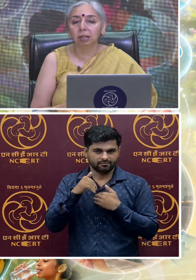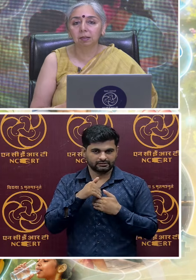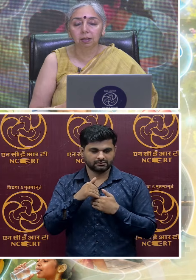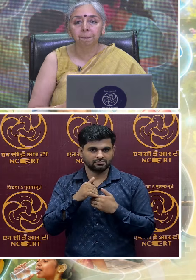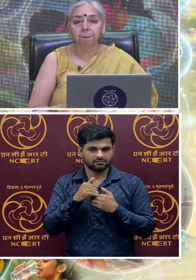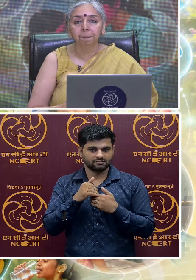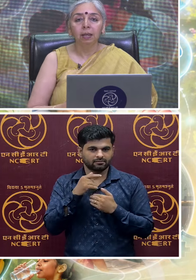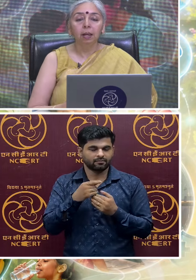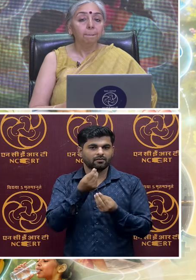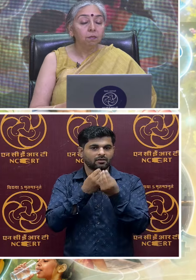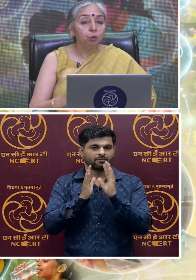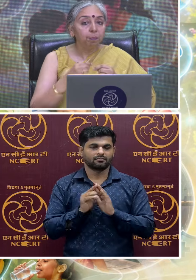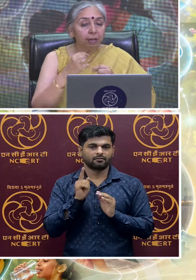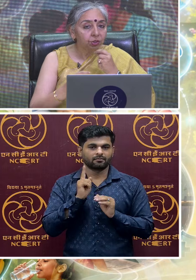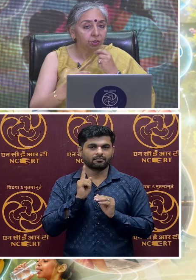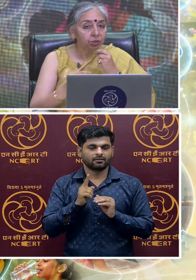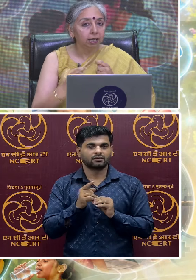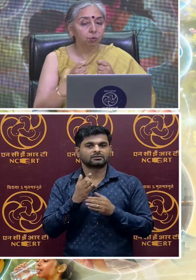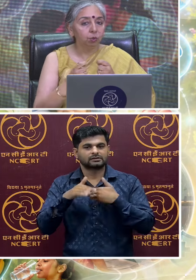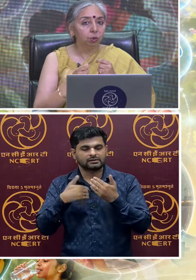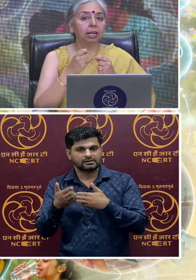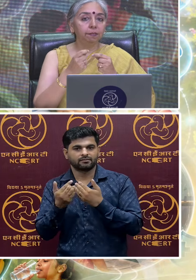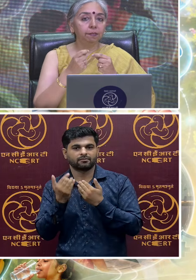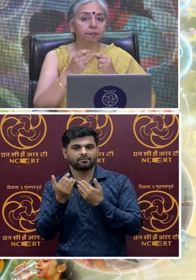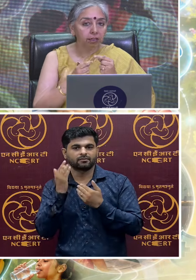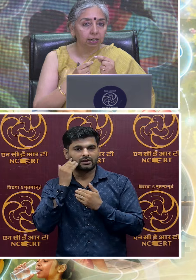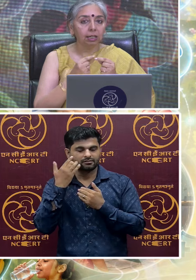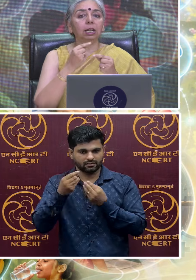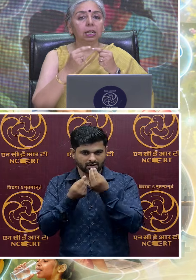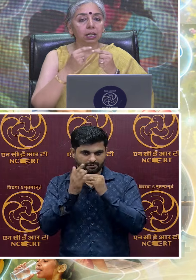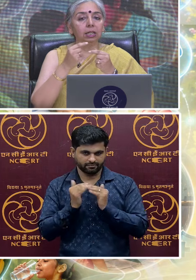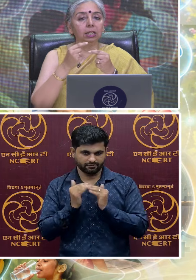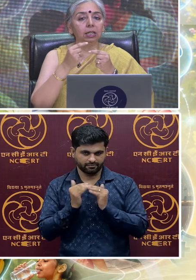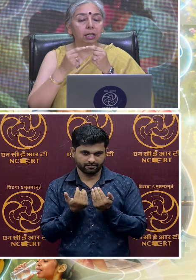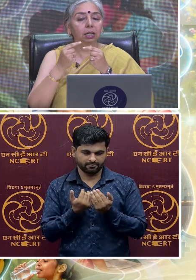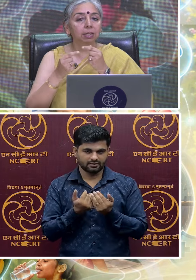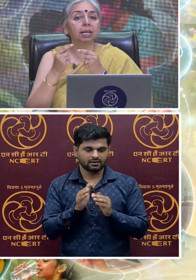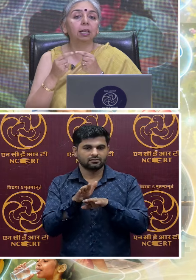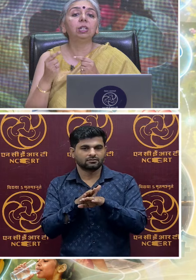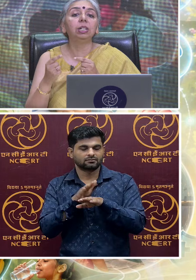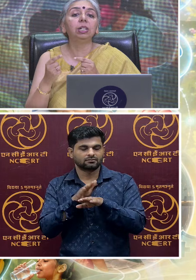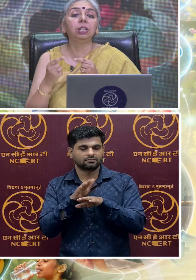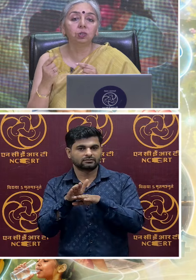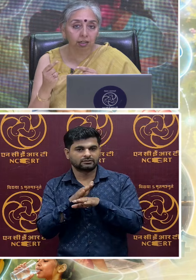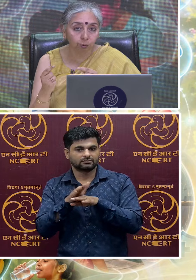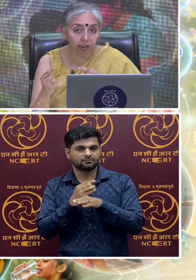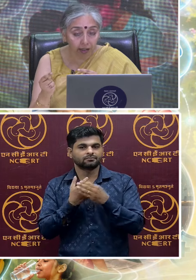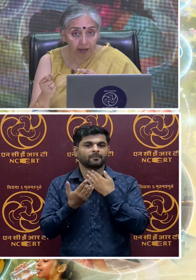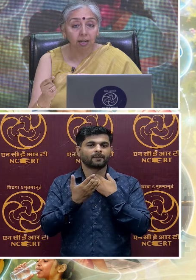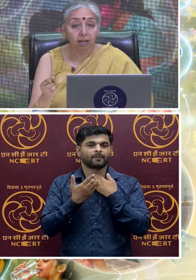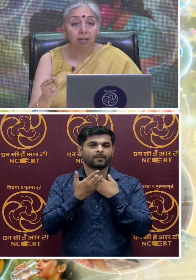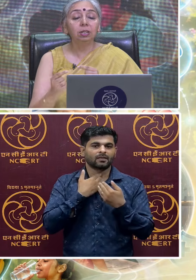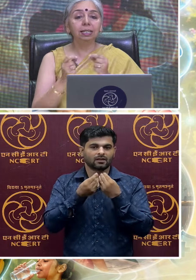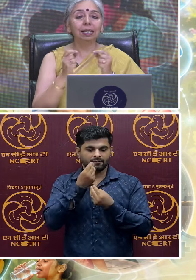कभी खाते भी हैं, पर वो जो प्लेजर है उसको डिराइव करने के लिए धीरे धीरे हमें ज़्यादा चीनी चाहिए होती